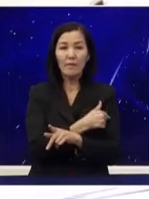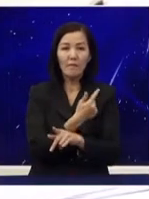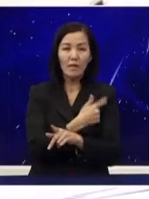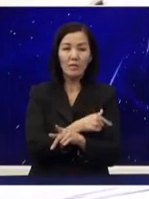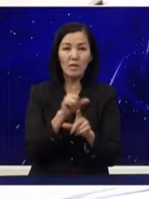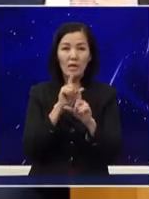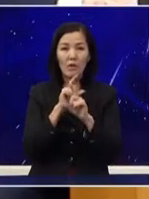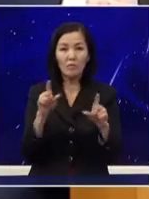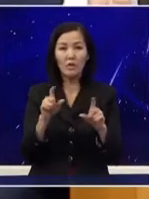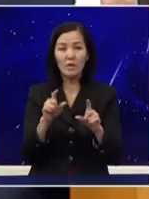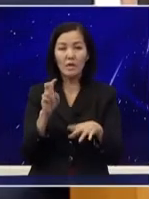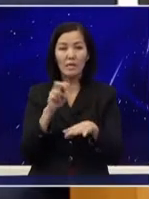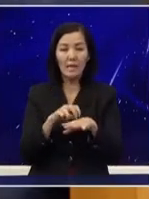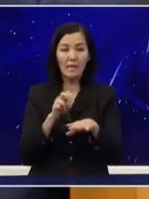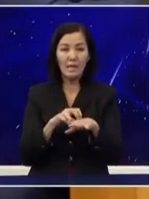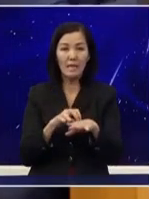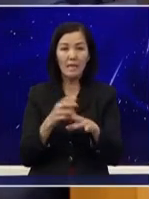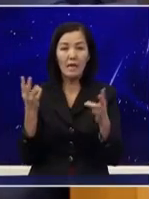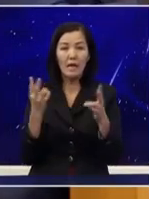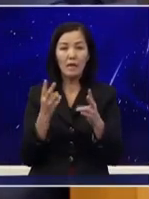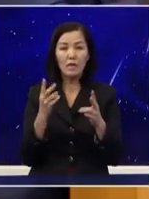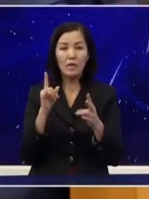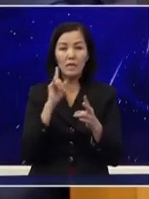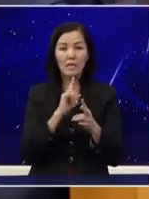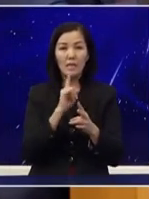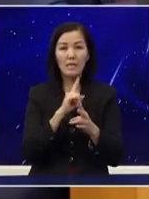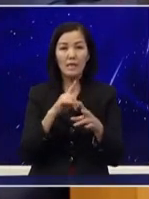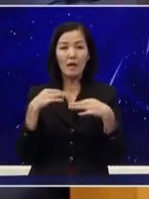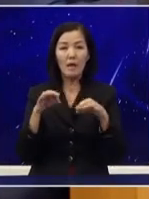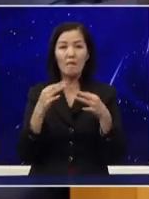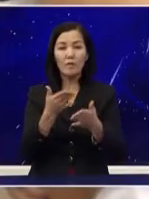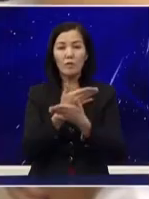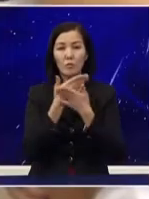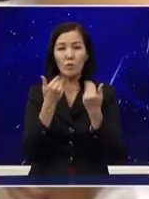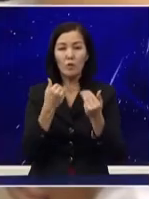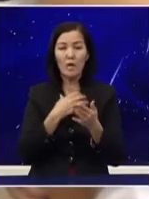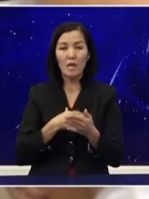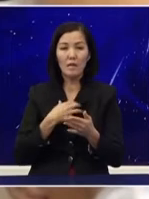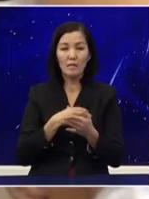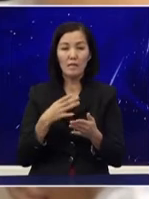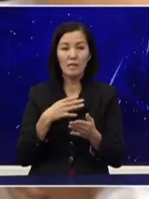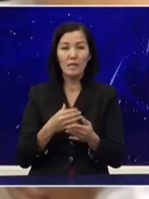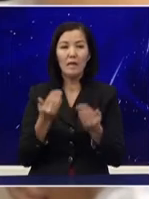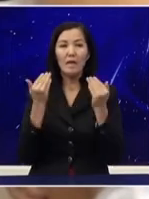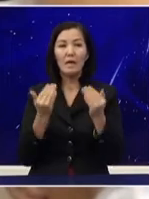пункттерде білікті дәрігерлер мен қажетті санитарлық автокөліктердің жоқтығы алаңдатады. Қазіргі кезде